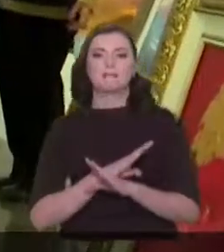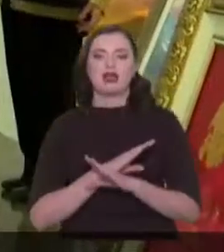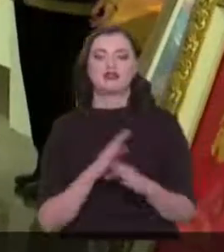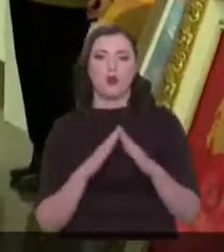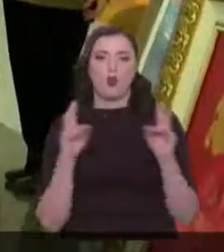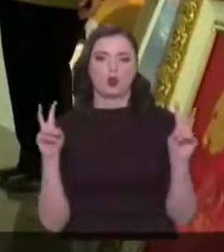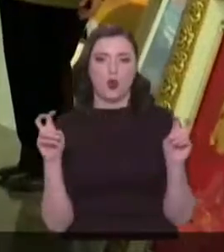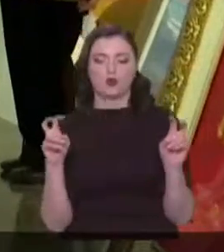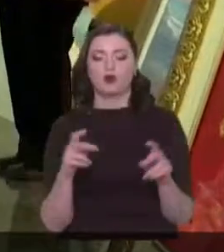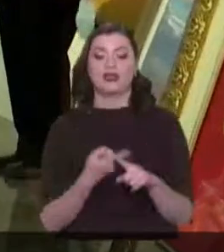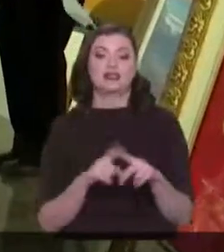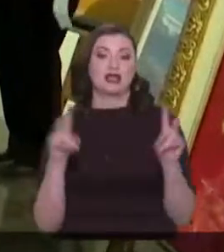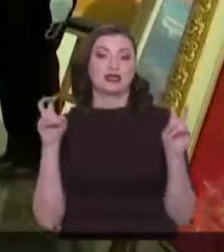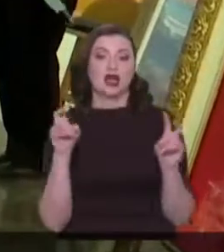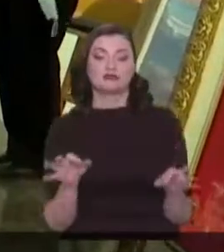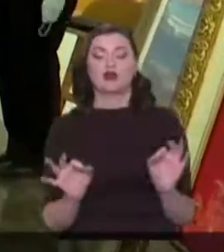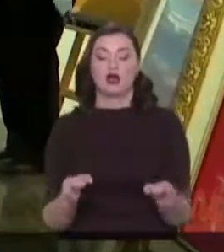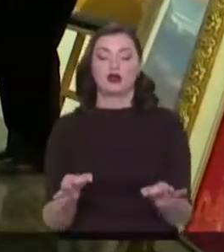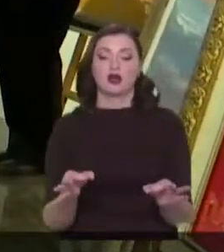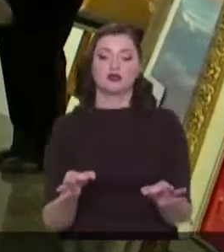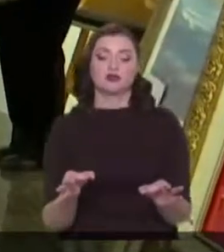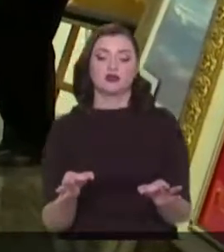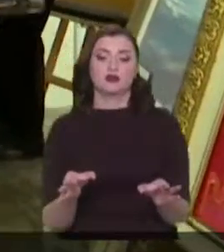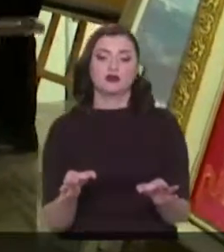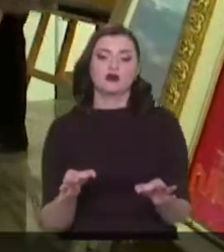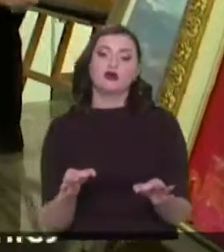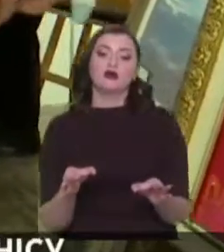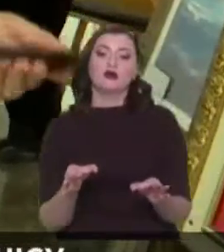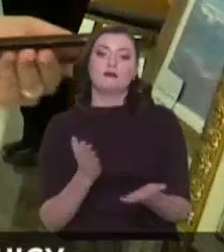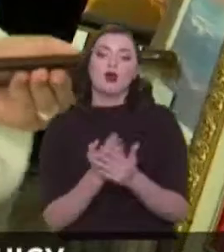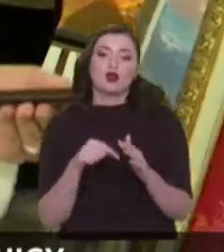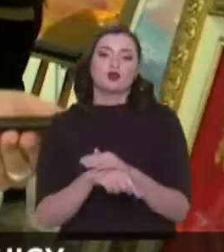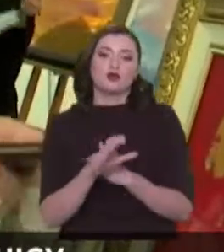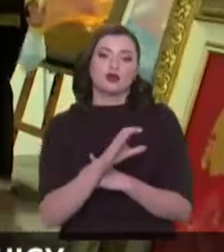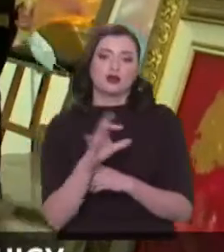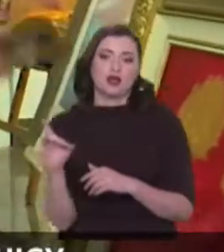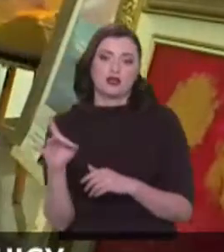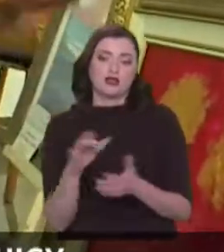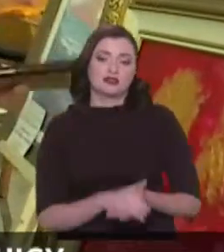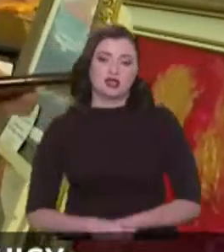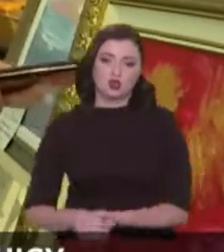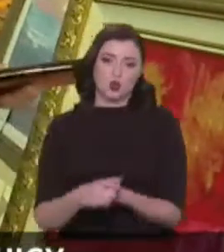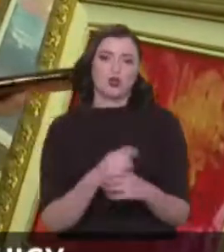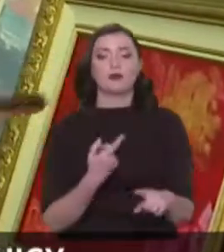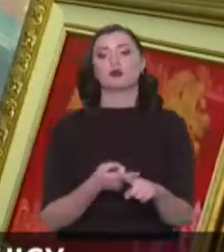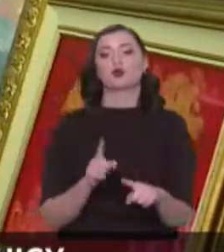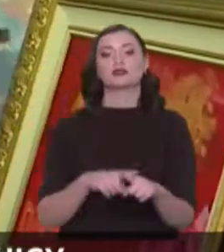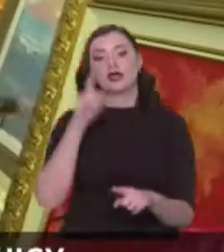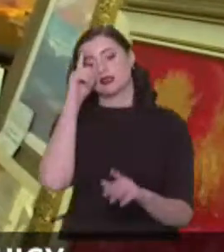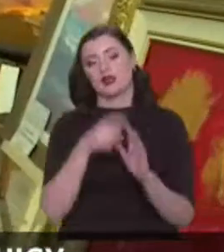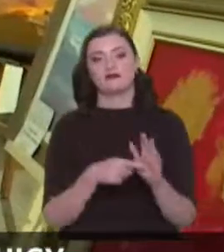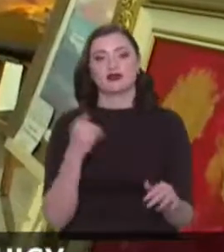ця символічна назва, вона якраз і мала на увазі Радянський Союз. І це, про це довідалися